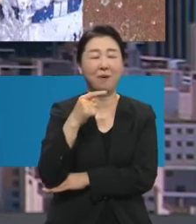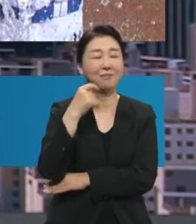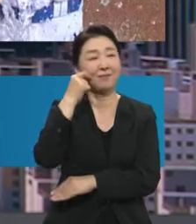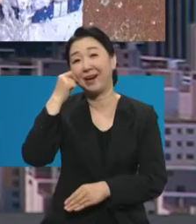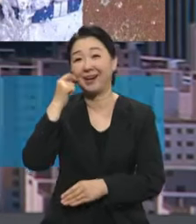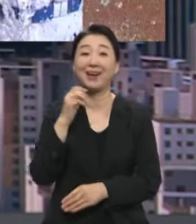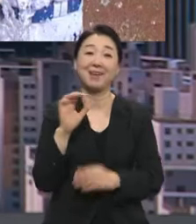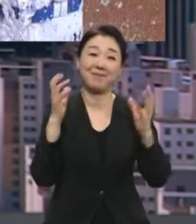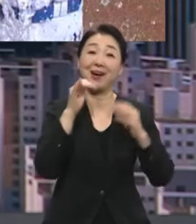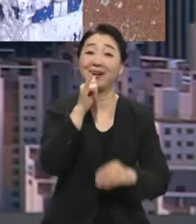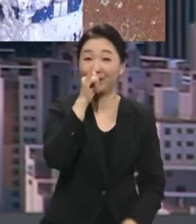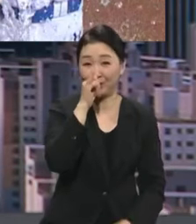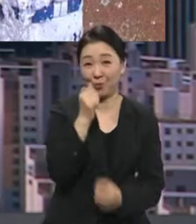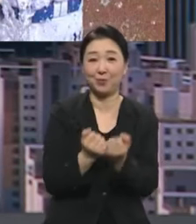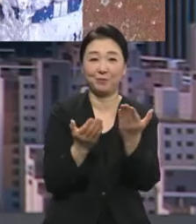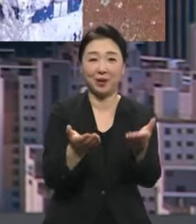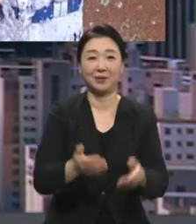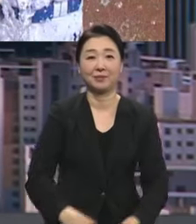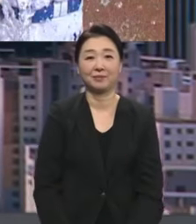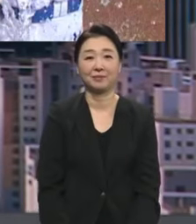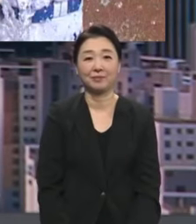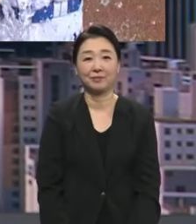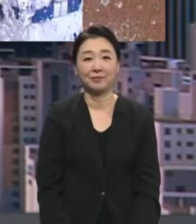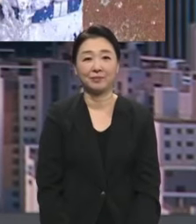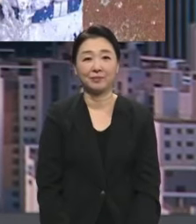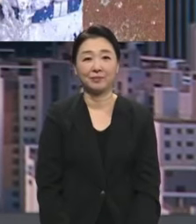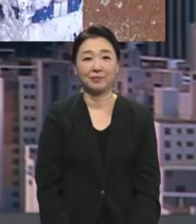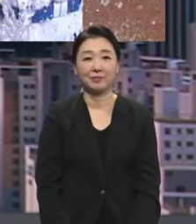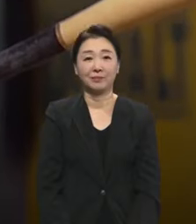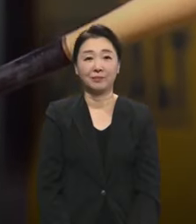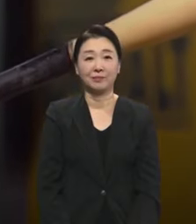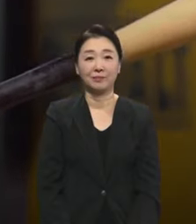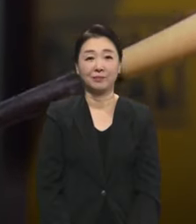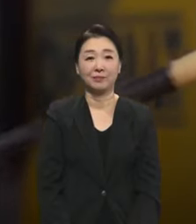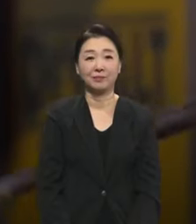사로잡았습니다. 프로야구 소식 오늘의 야구에서 전해드립니다.